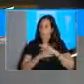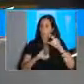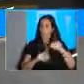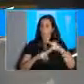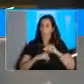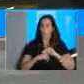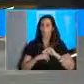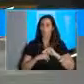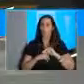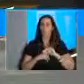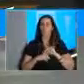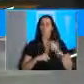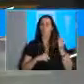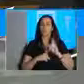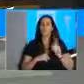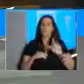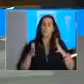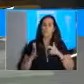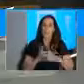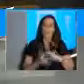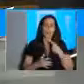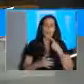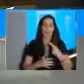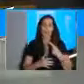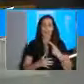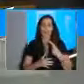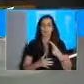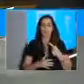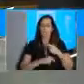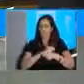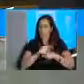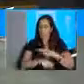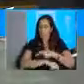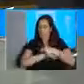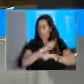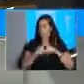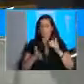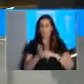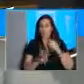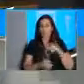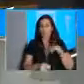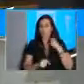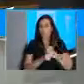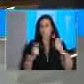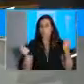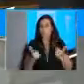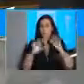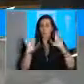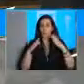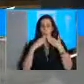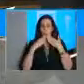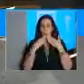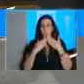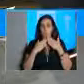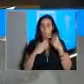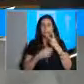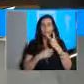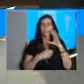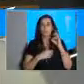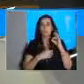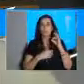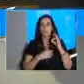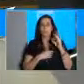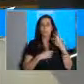כמוך, אני השם, שלא מפחד לדבר על, להניח תפילין, שלא מפחד להגיע, אנחנו עושים אירוע עוד מעט בכותל.